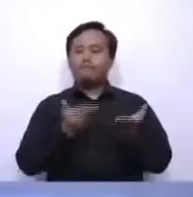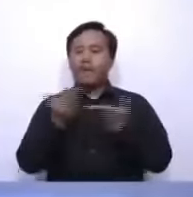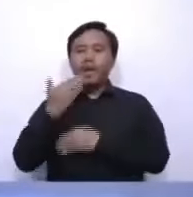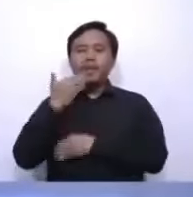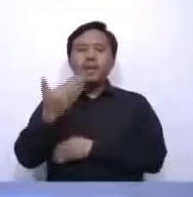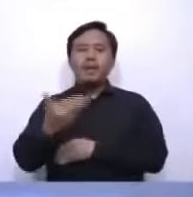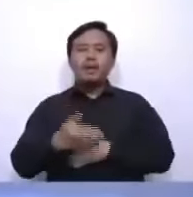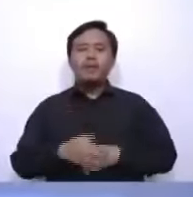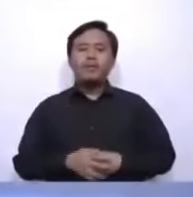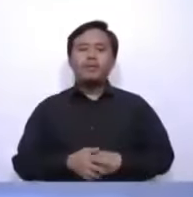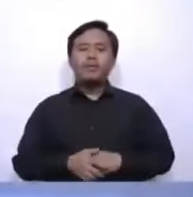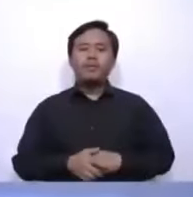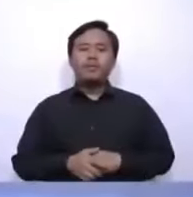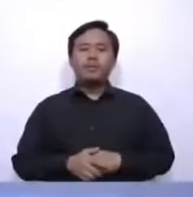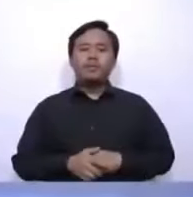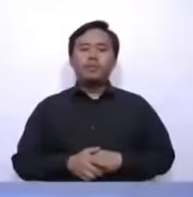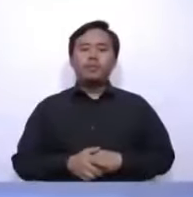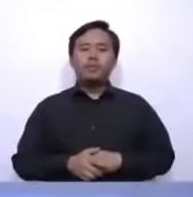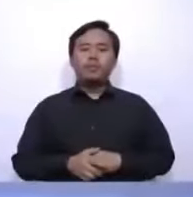bertanya.